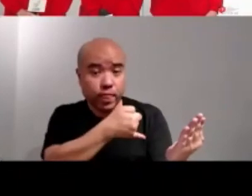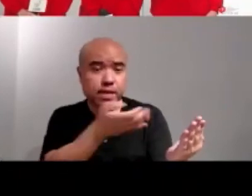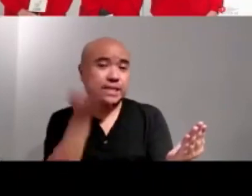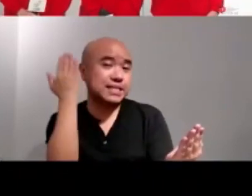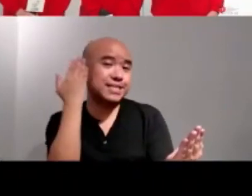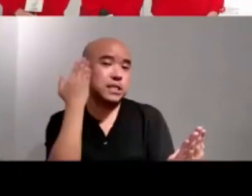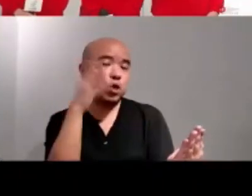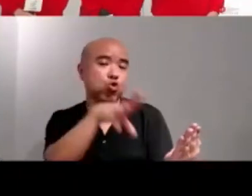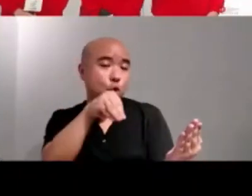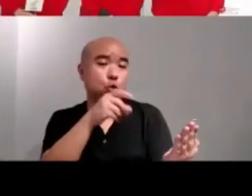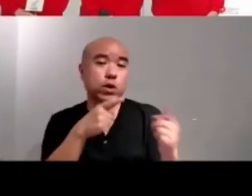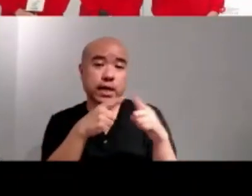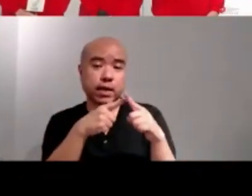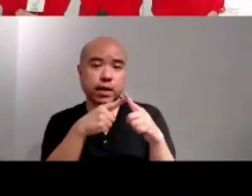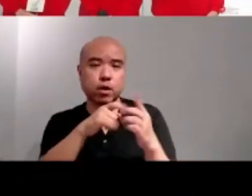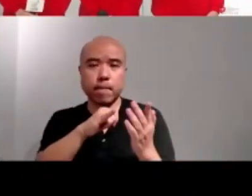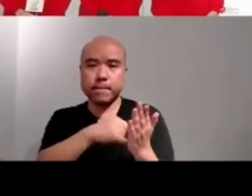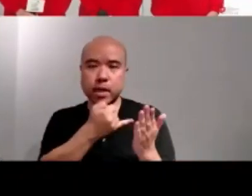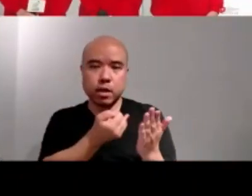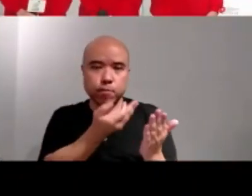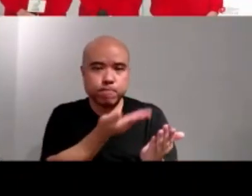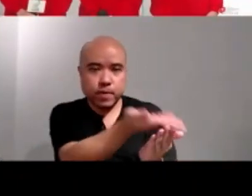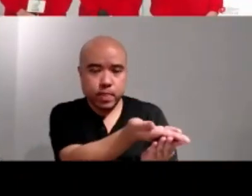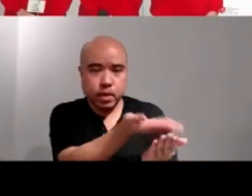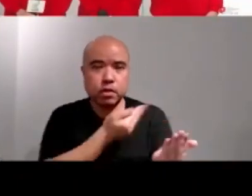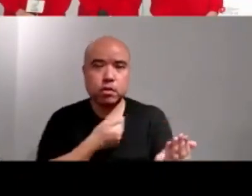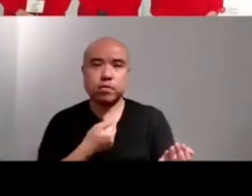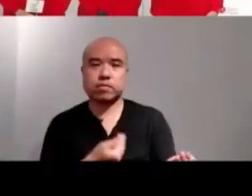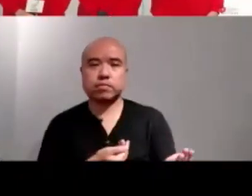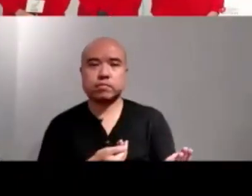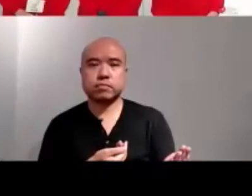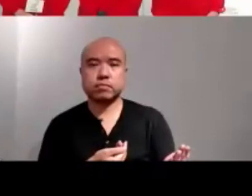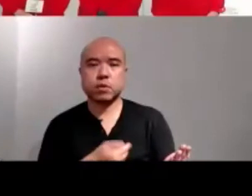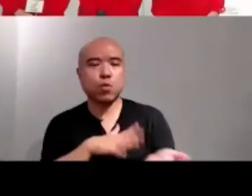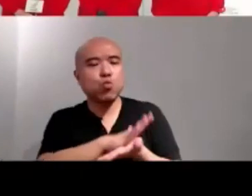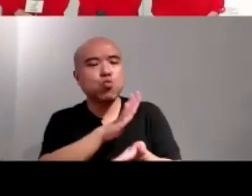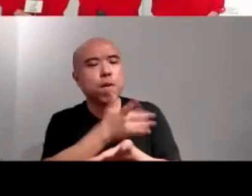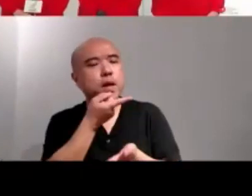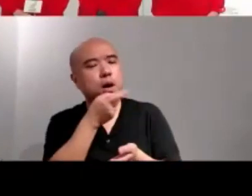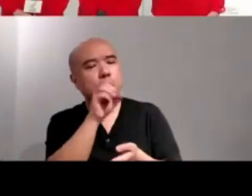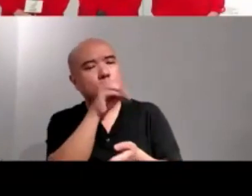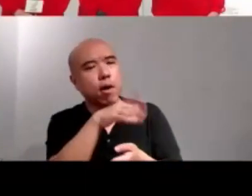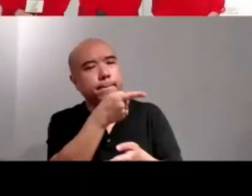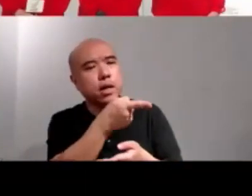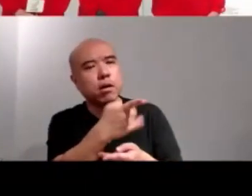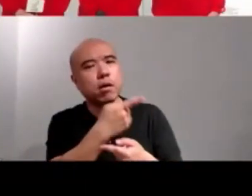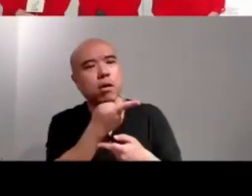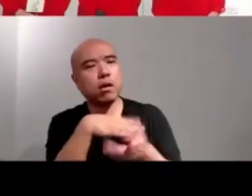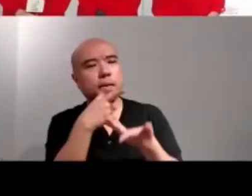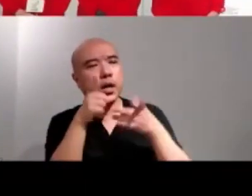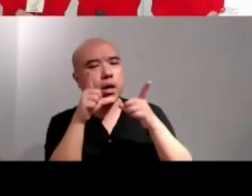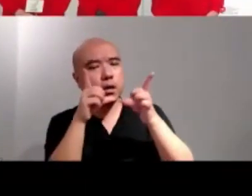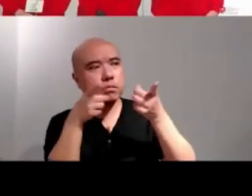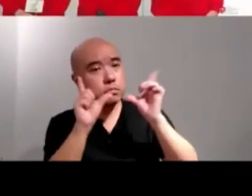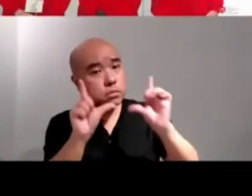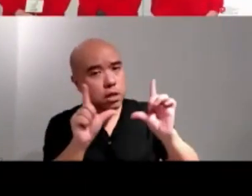个活过呢啲机构嘅活动之后咧，佢哋就可以就佢哋嘅经验嚟提出呢啲对社区机构嘅反馈啦，亦都可以提出